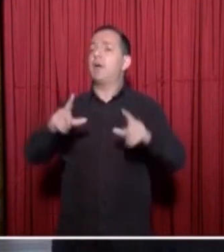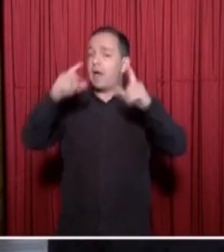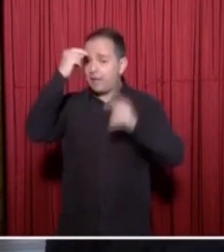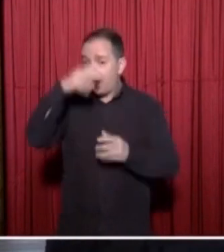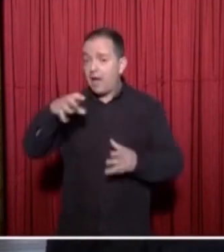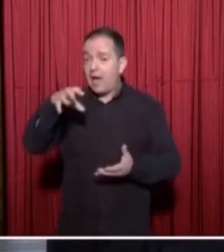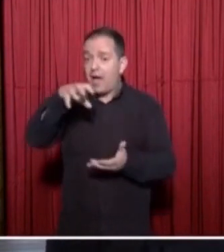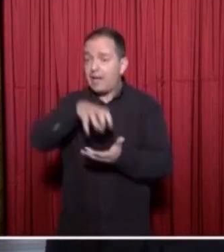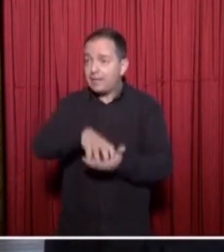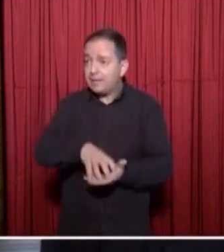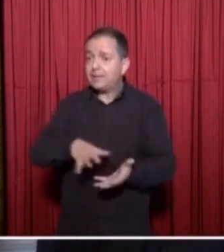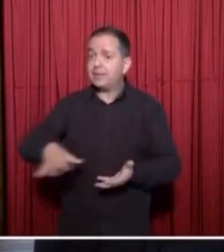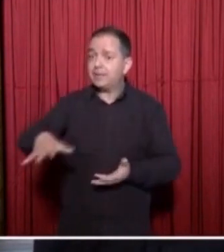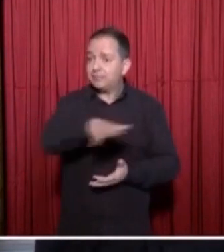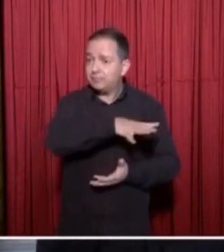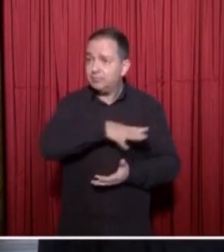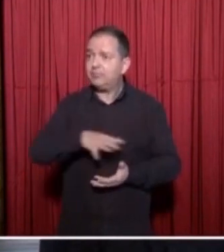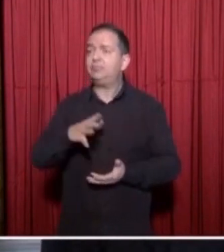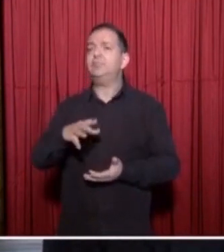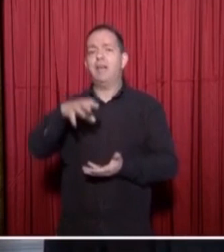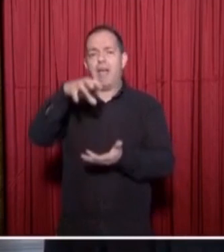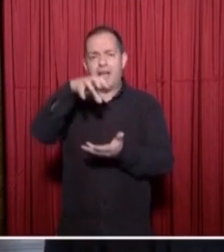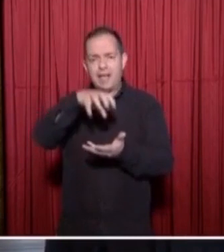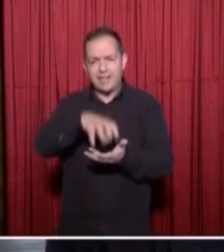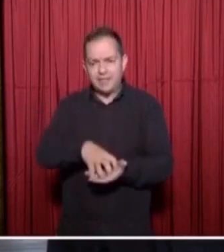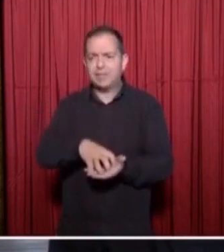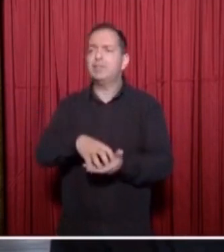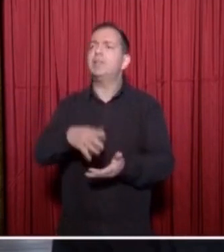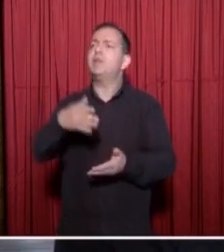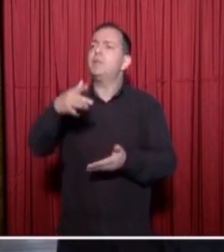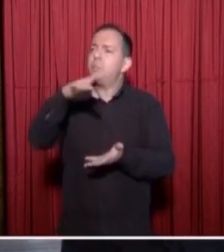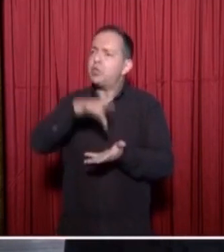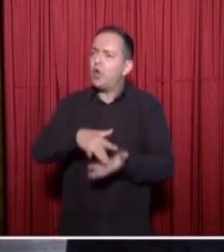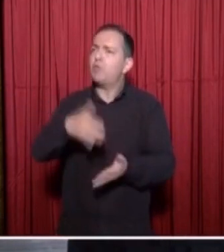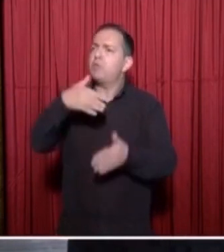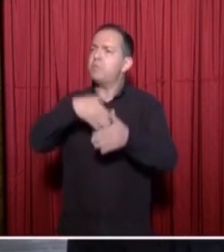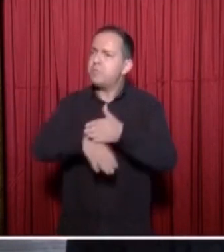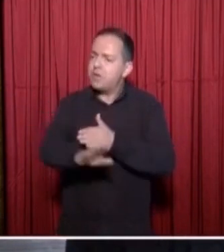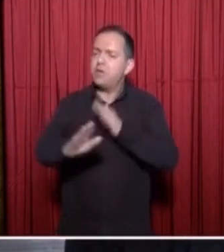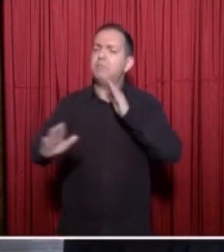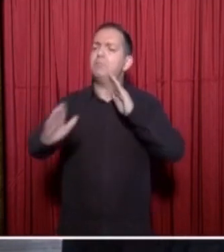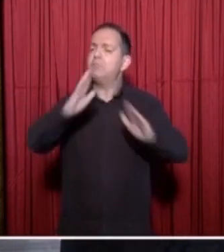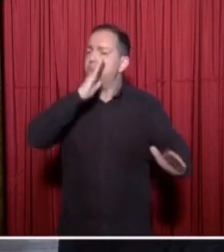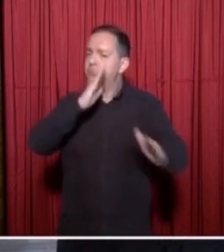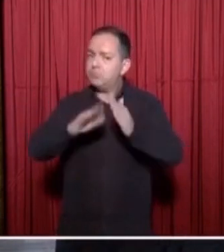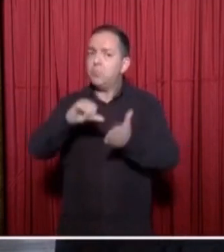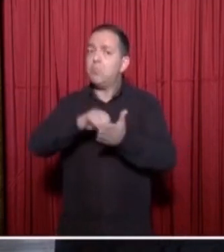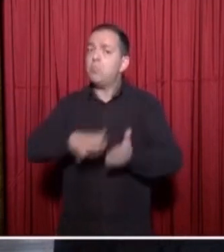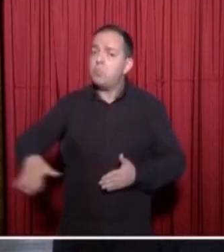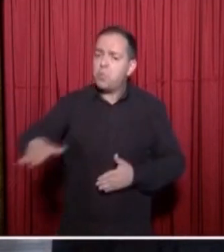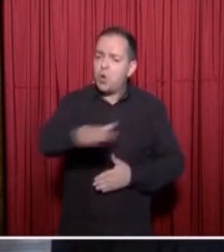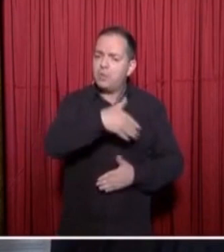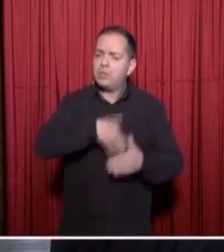σου Εκκλησίαν και την καθημάς Θεώσος τον Μητρόπολην ταύτην και την πόλην